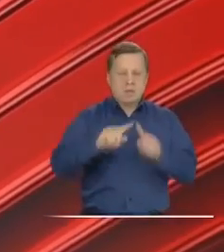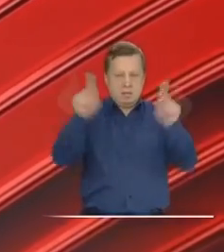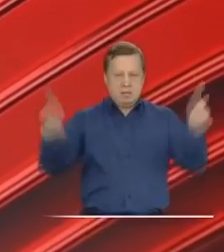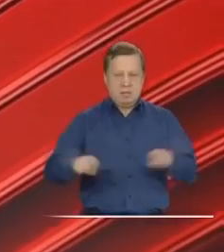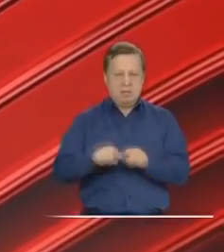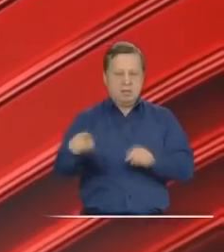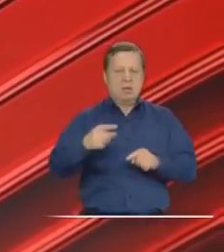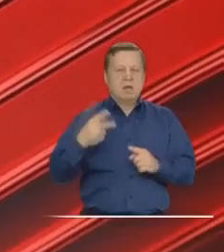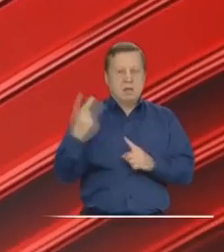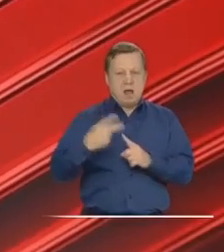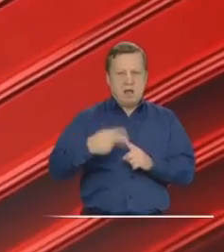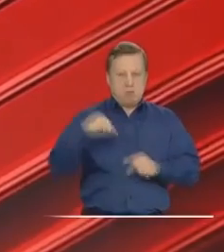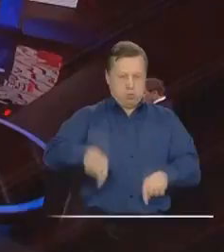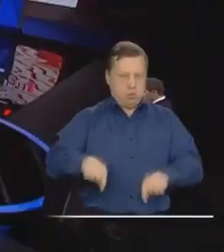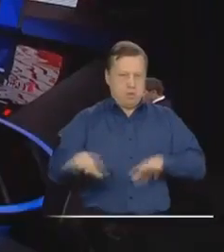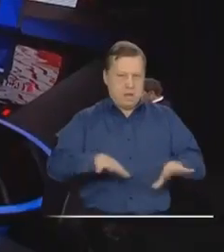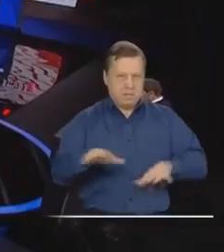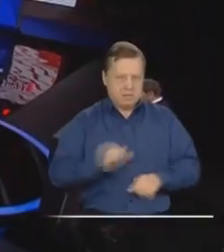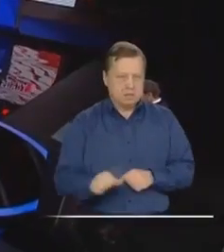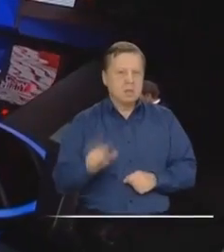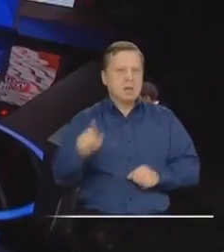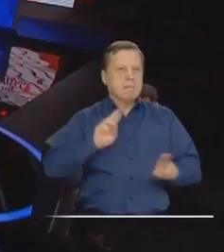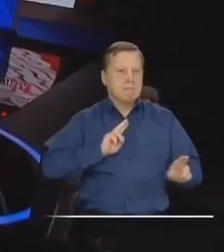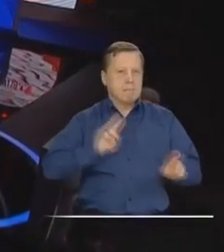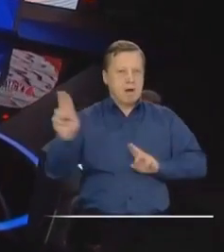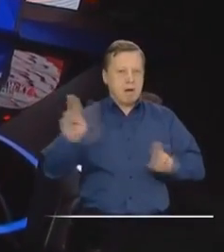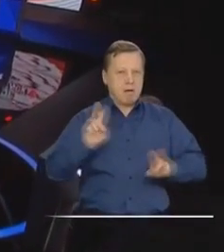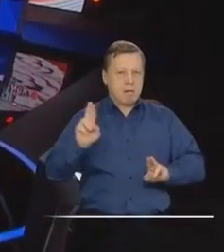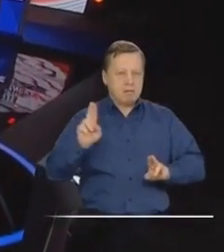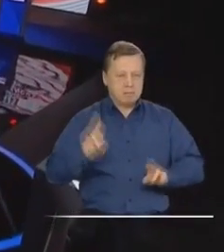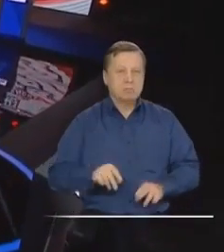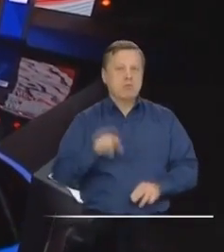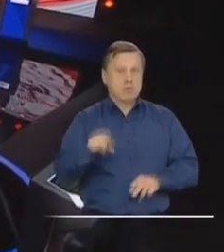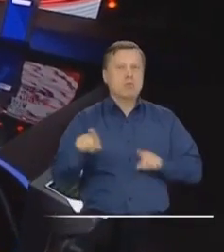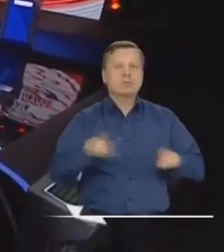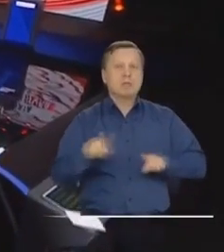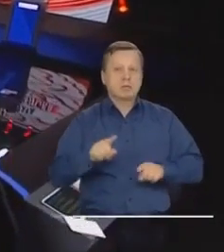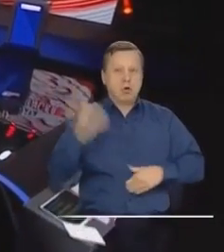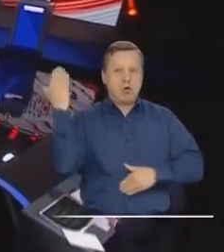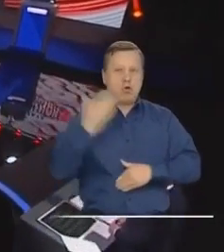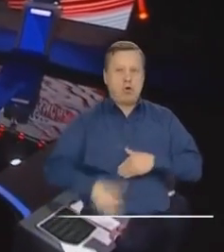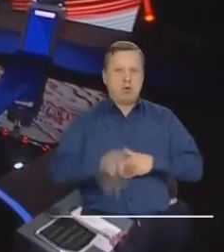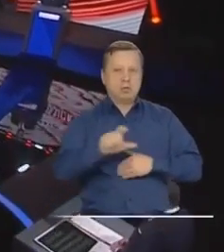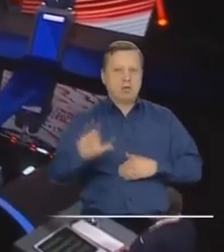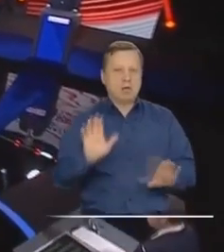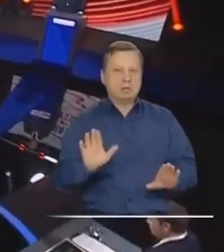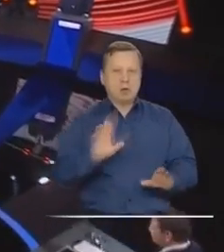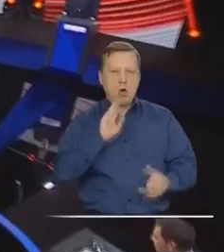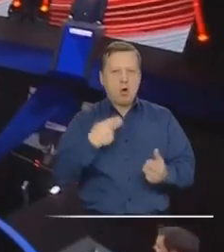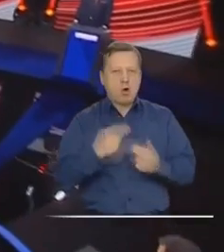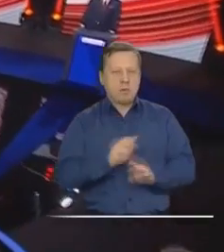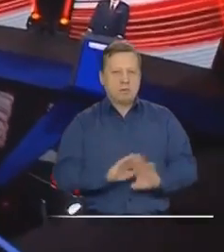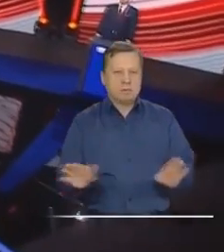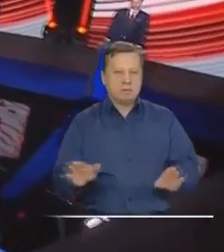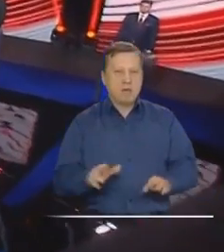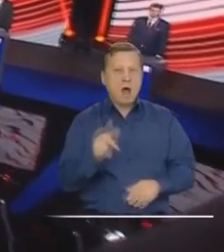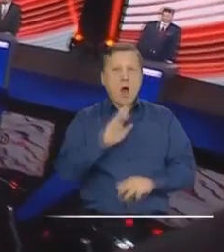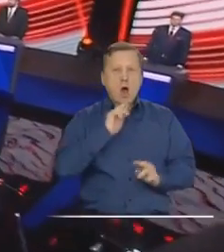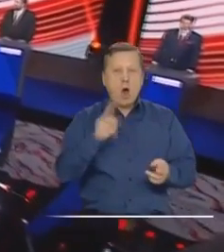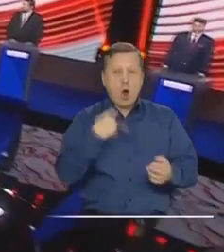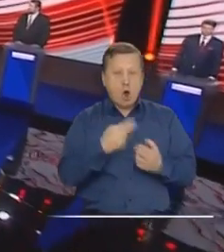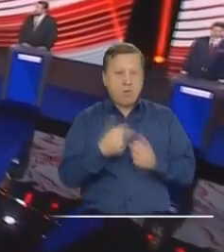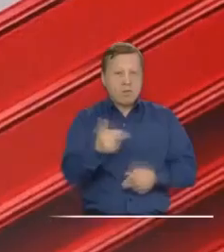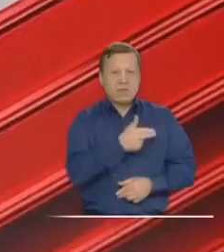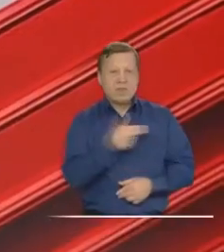tutaj w studio oczywiście taki dźwięk będzie oznaczał koniec czasu na odpowiedź odpowiedzi nie na temat mogą być